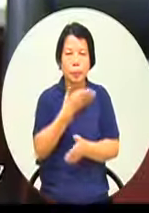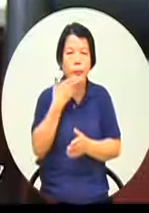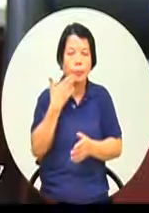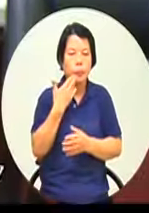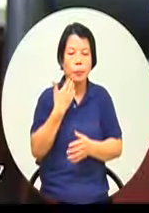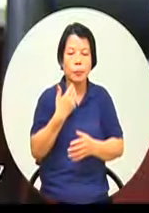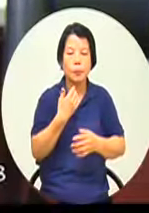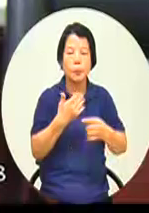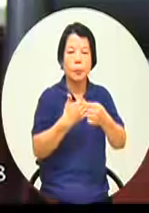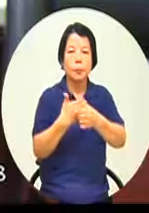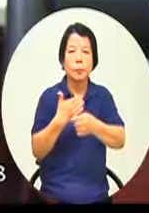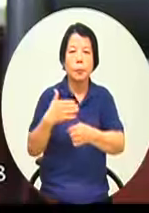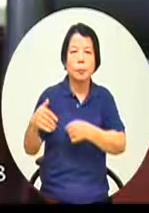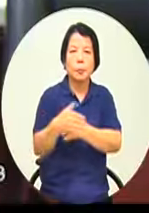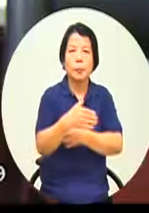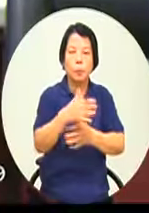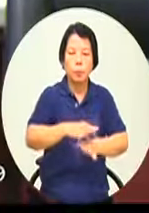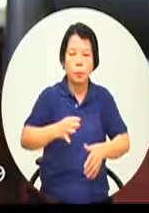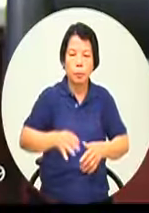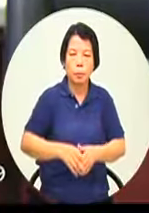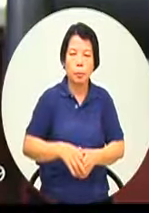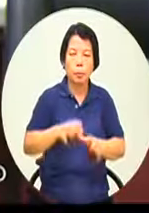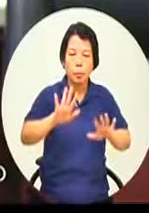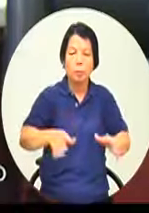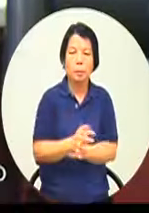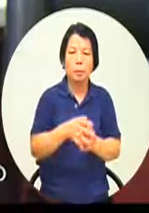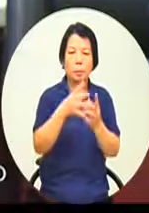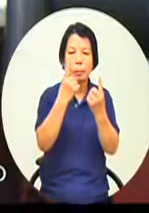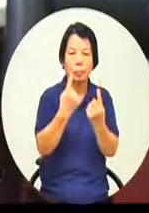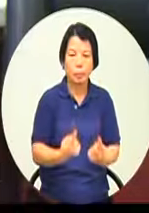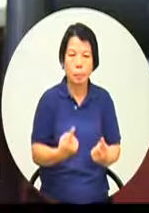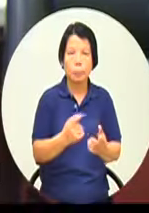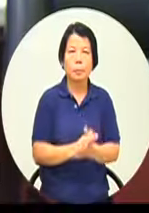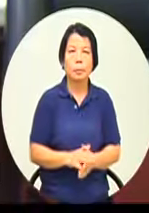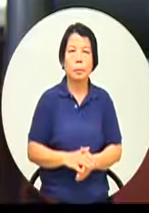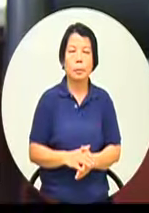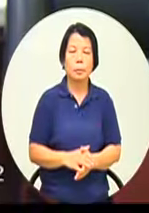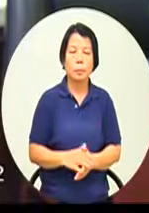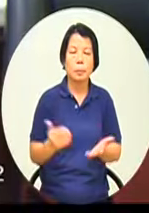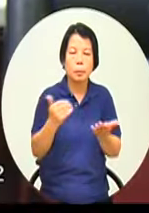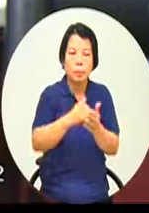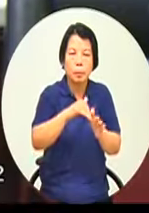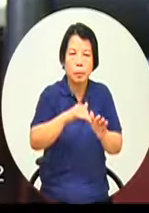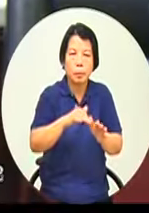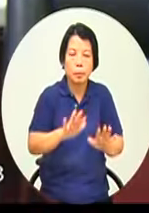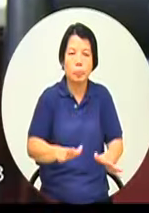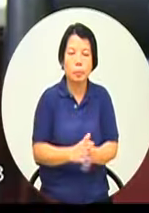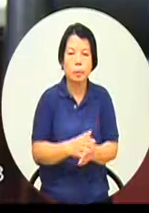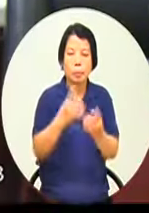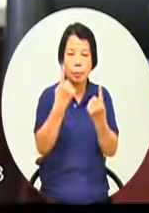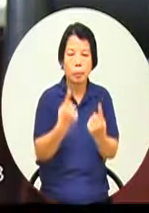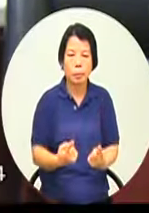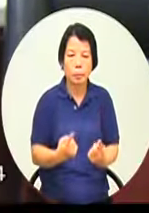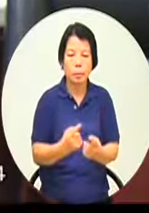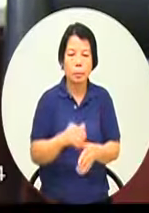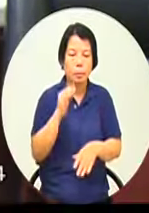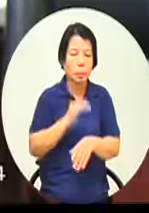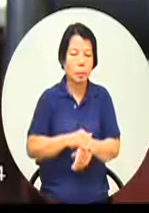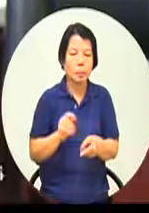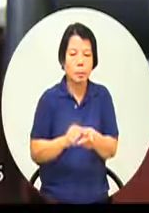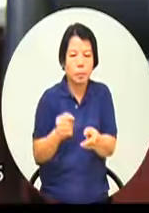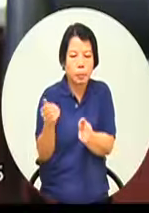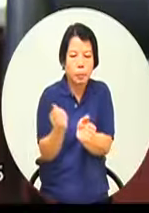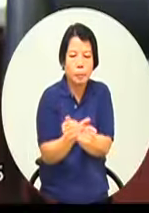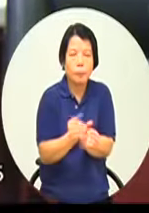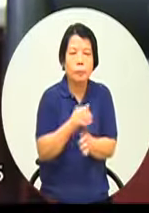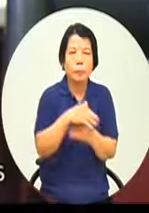哦，一直下降嘛哦，那已经到了已经下降到了成本哦，所以养